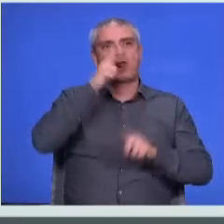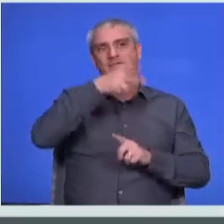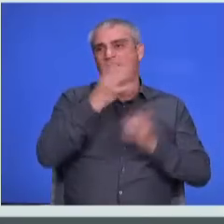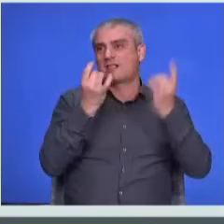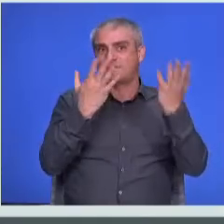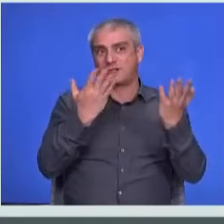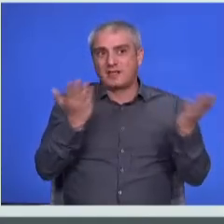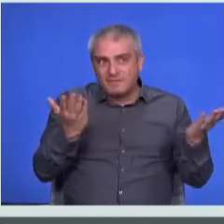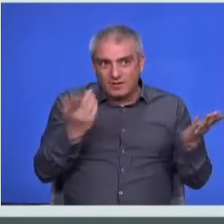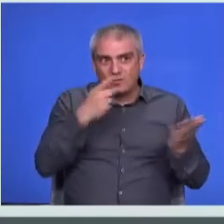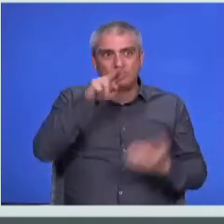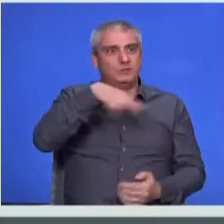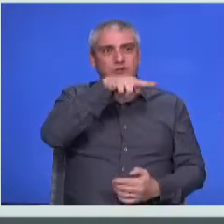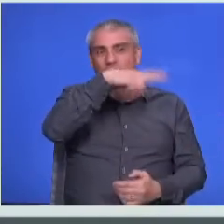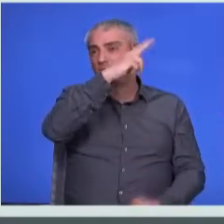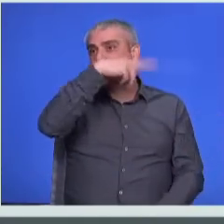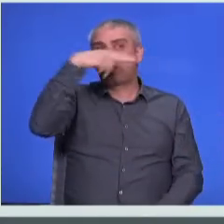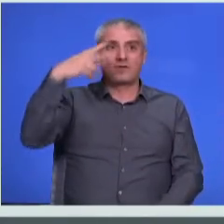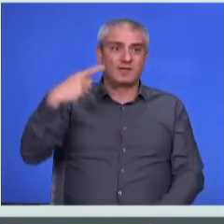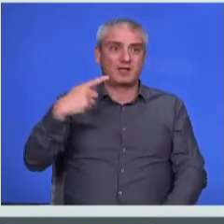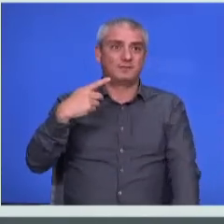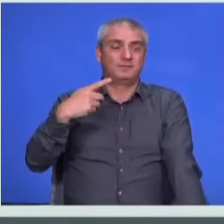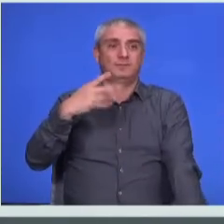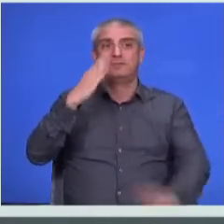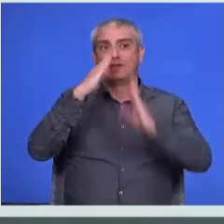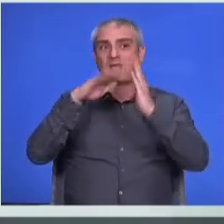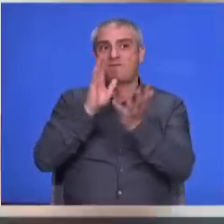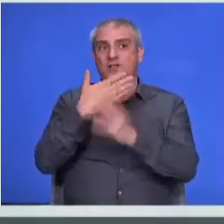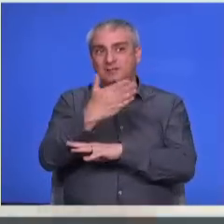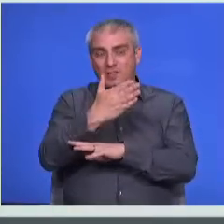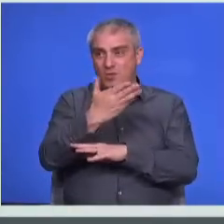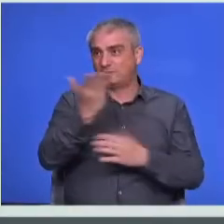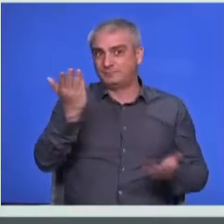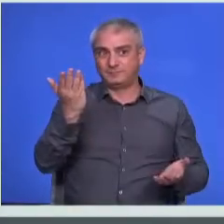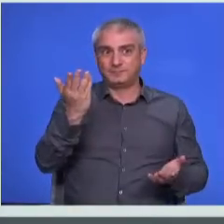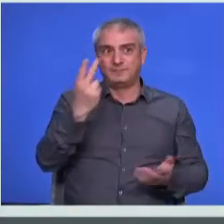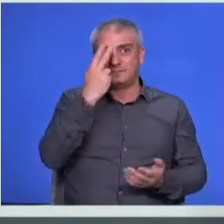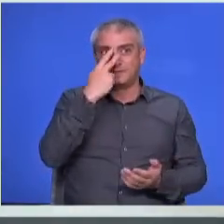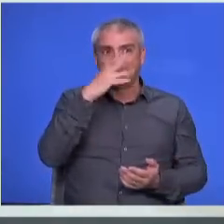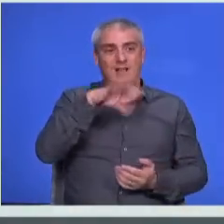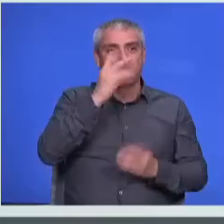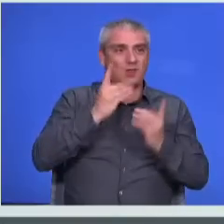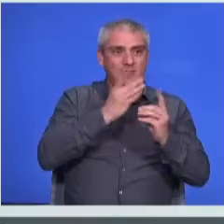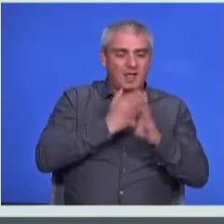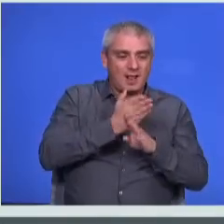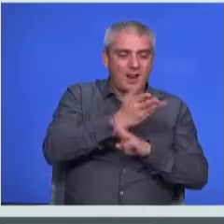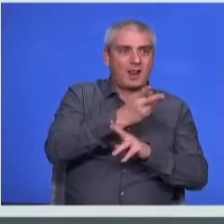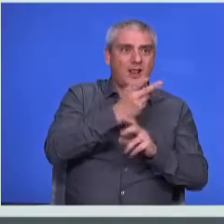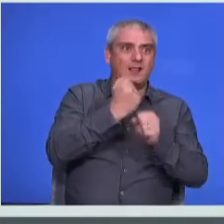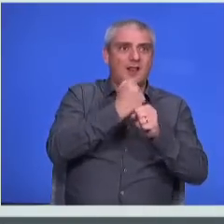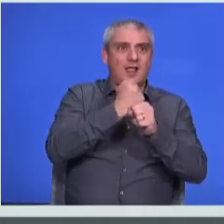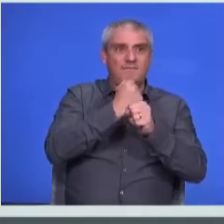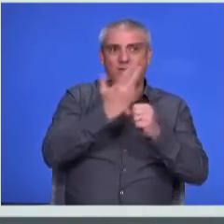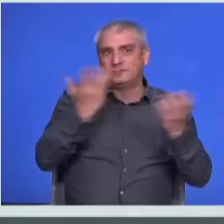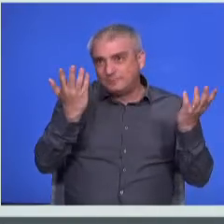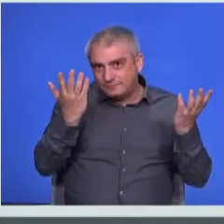goes around Norway to the salmon and fish farms and tries to find ways to work. And he